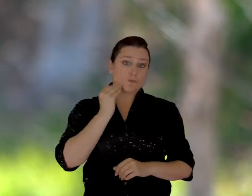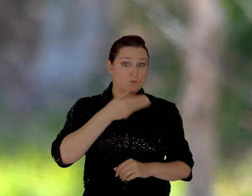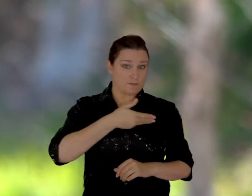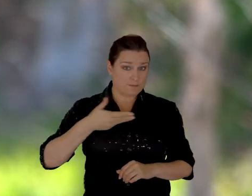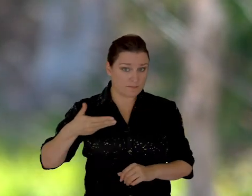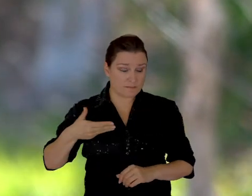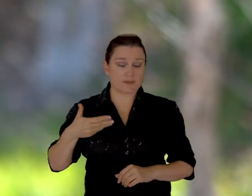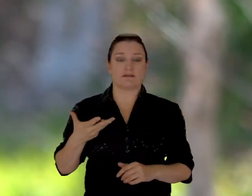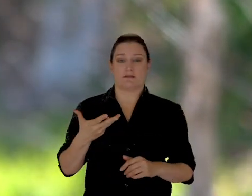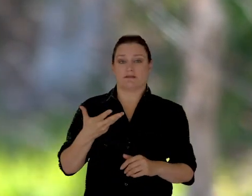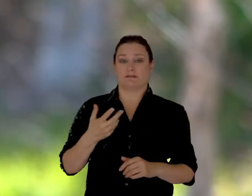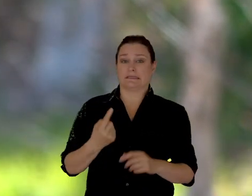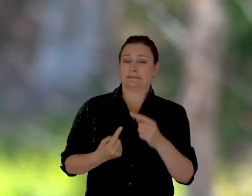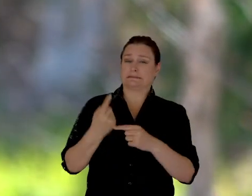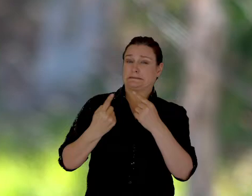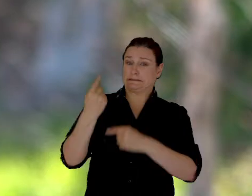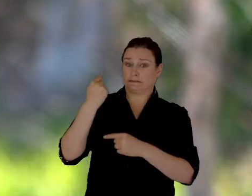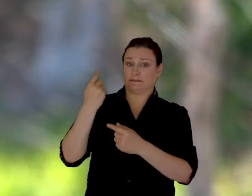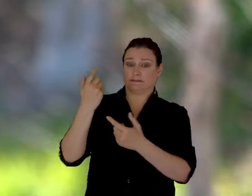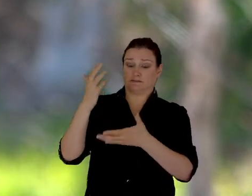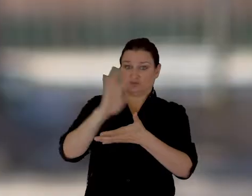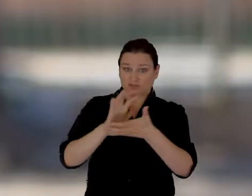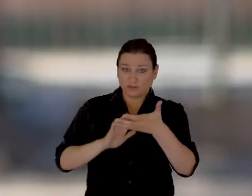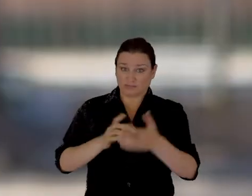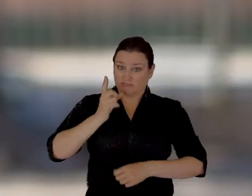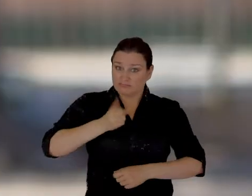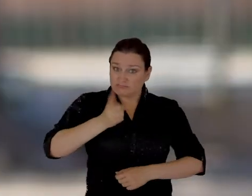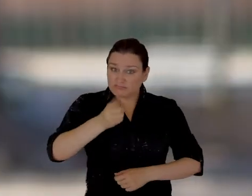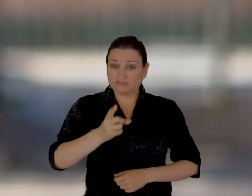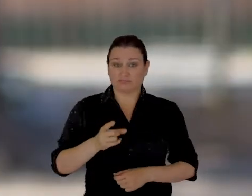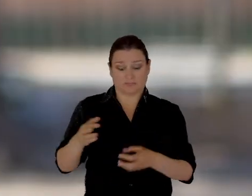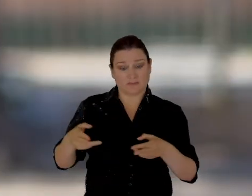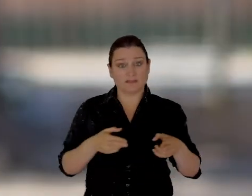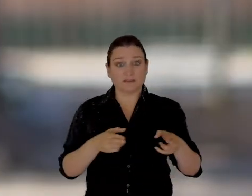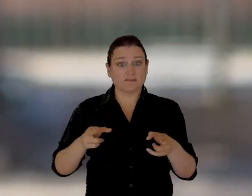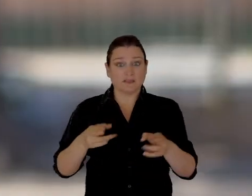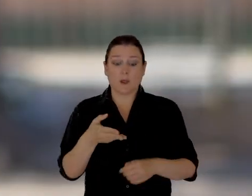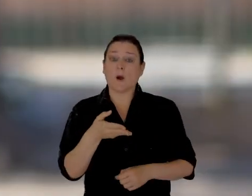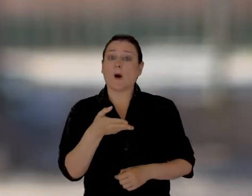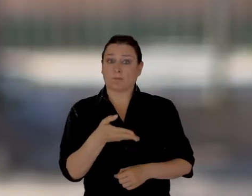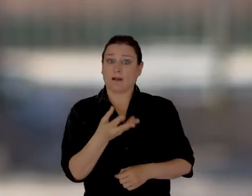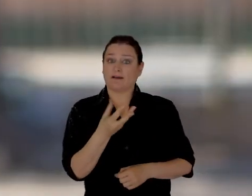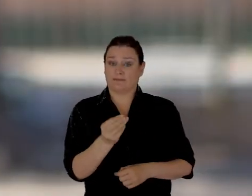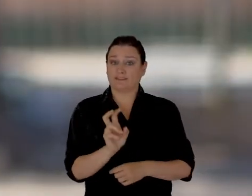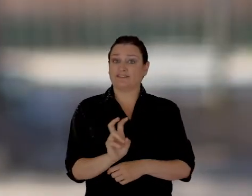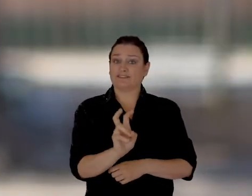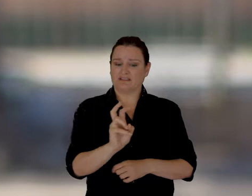ons altijd gepraat oor die groot slang. Die groot slang wat in die rivier geblei het, of in die rivier